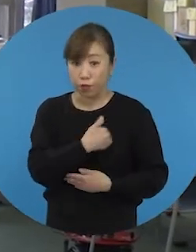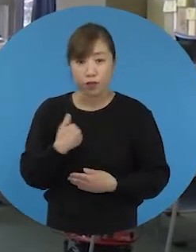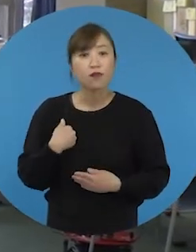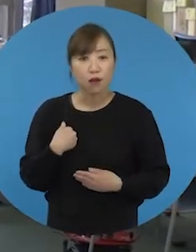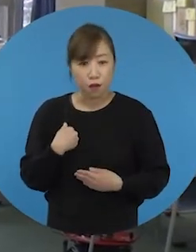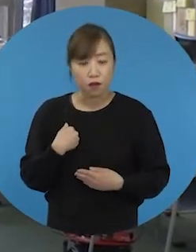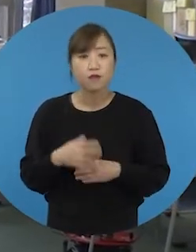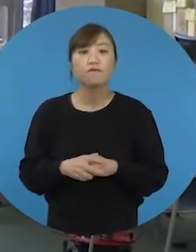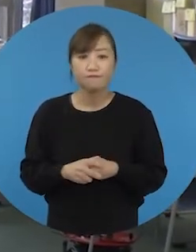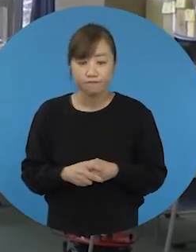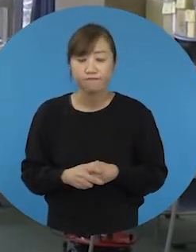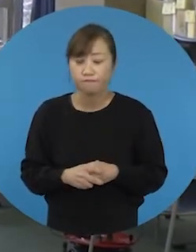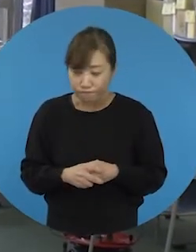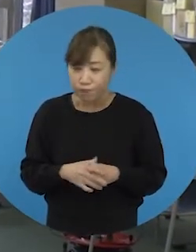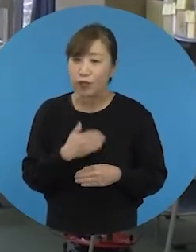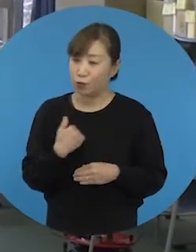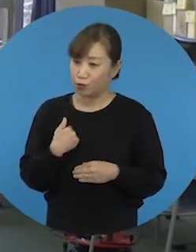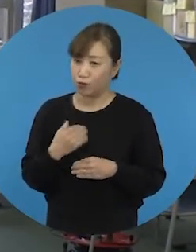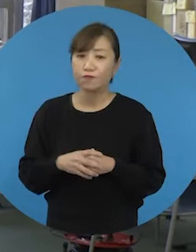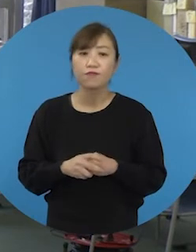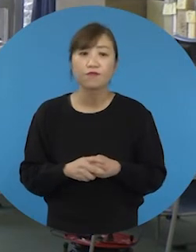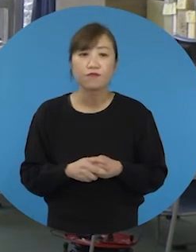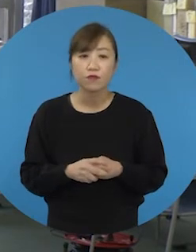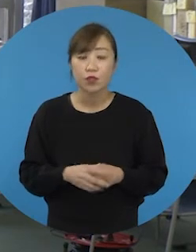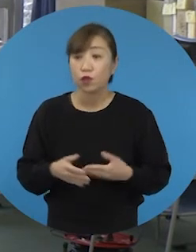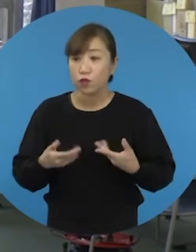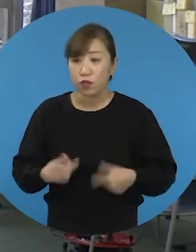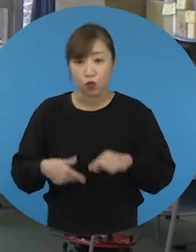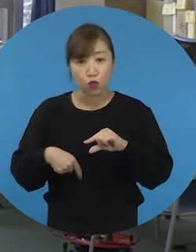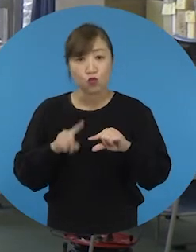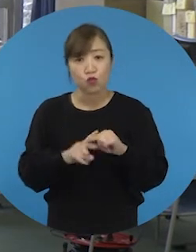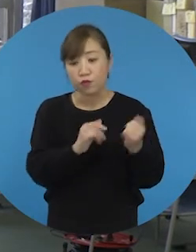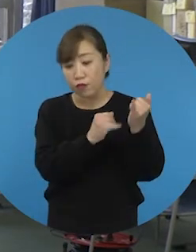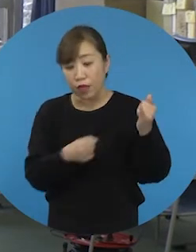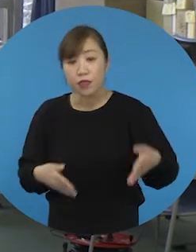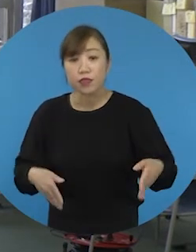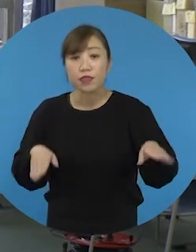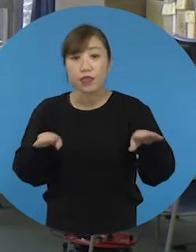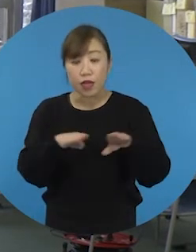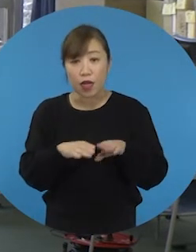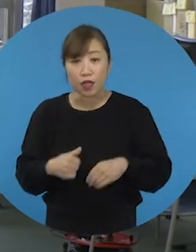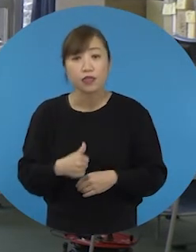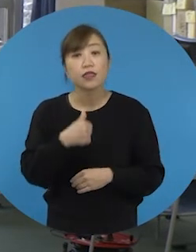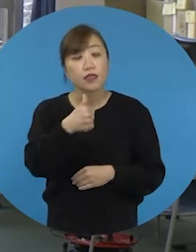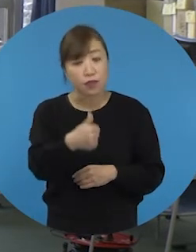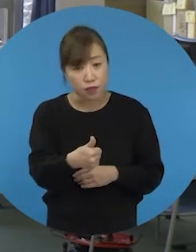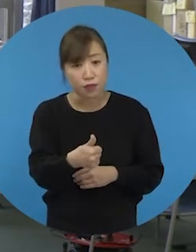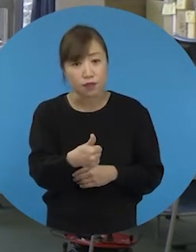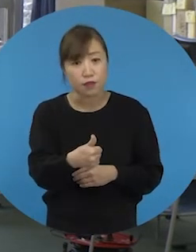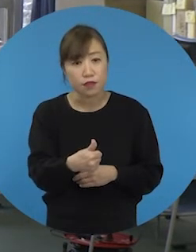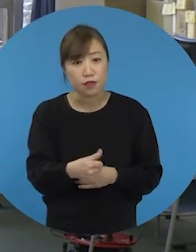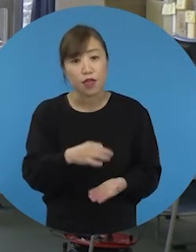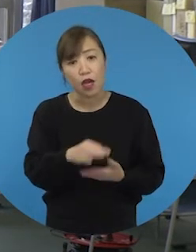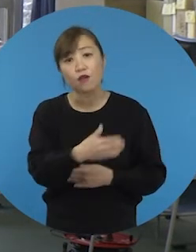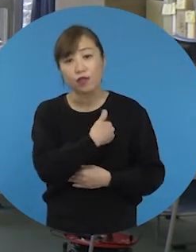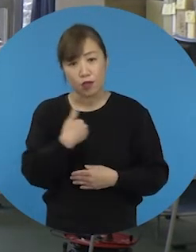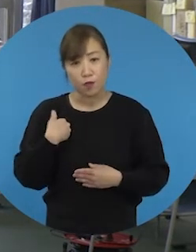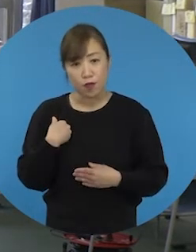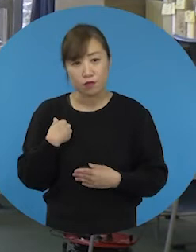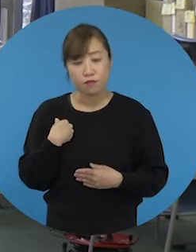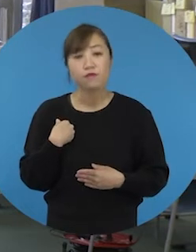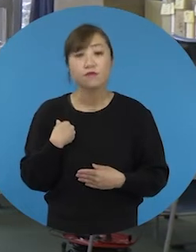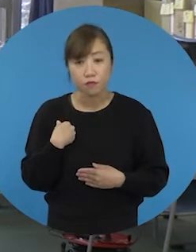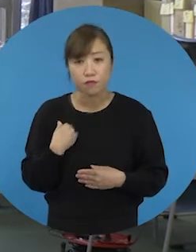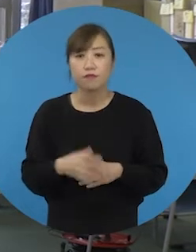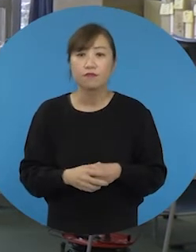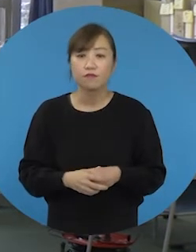のはできるんですか？ できます。 あ、 はい、ふるさと府中歴史館観光情報センター他で扱っております。 あ、そうなん